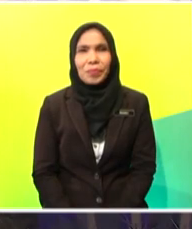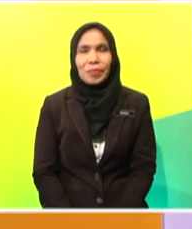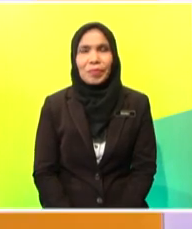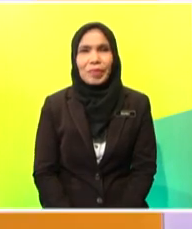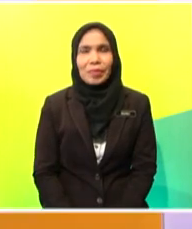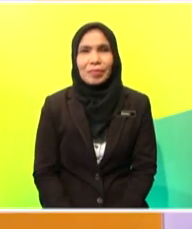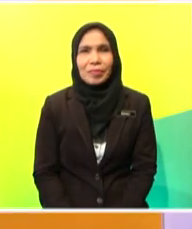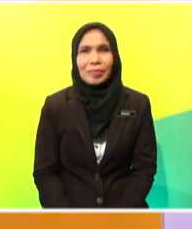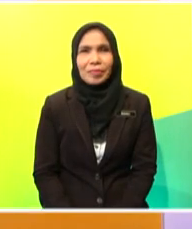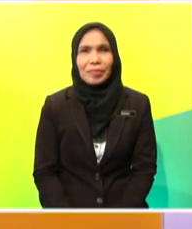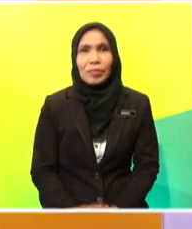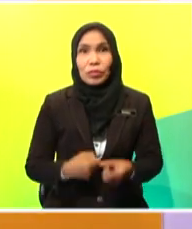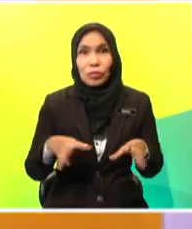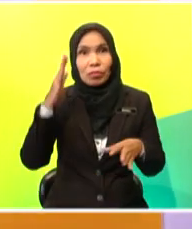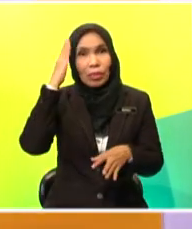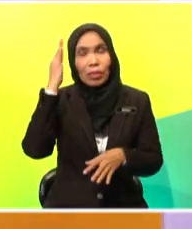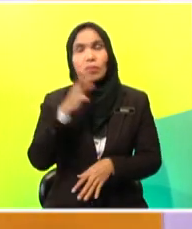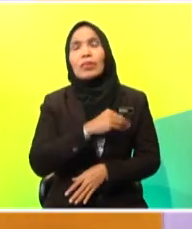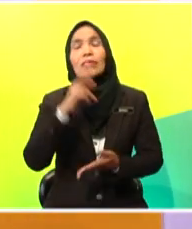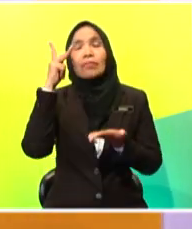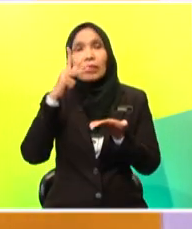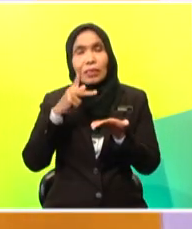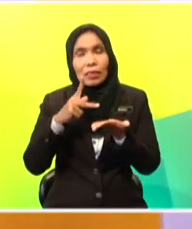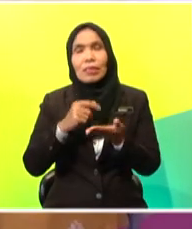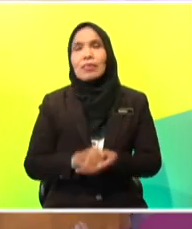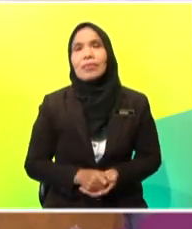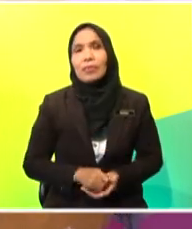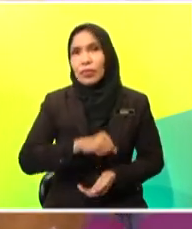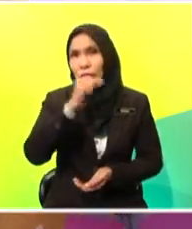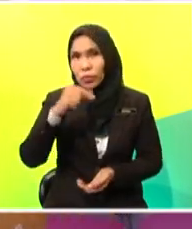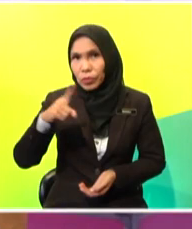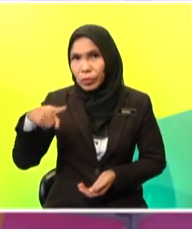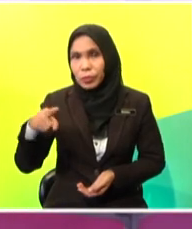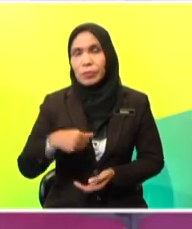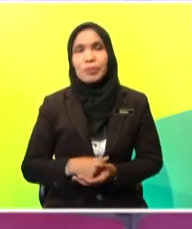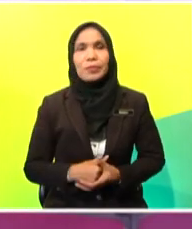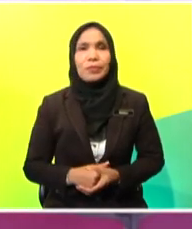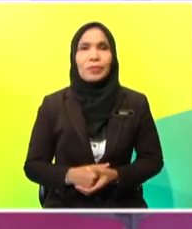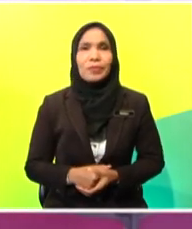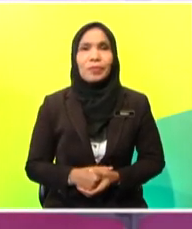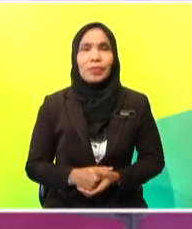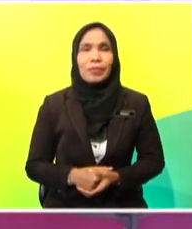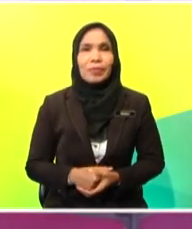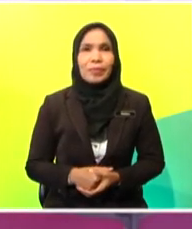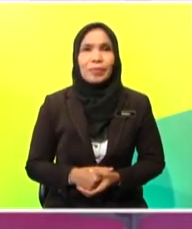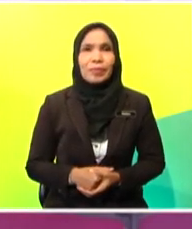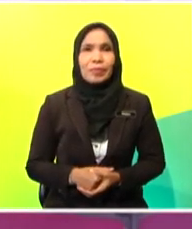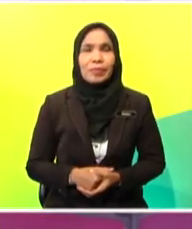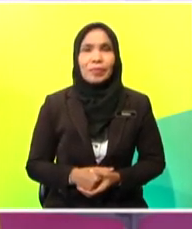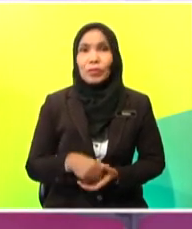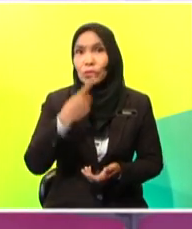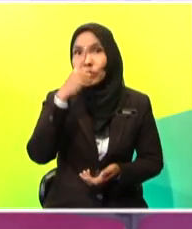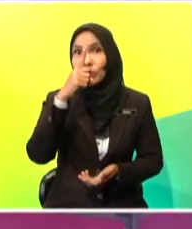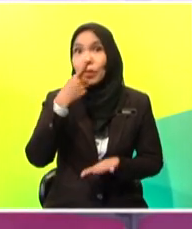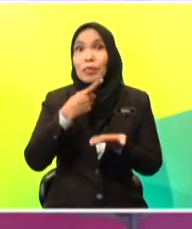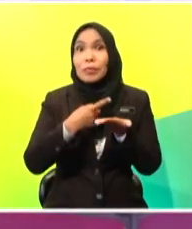kenal setiap huruf kita data huruf yang kita tahu huruf ini untuk apek